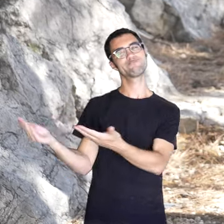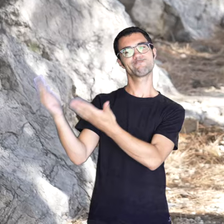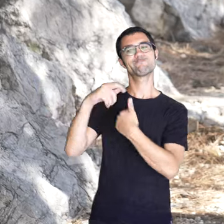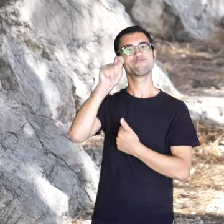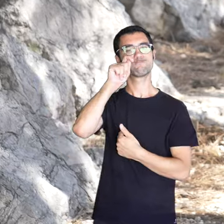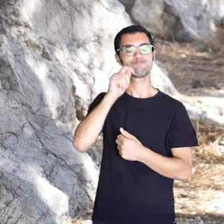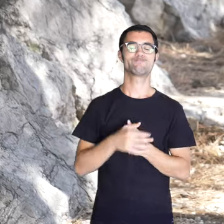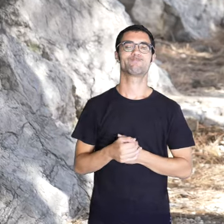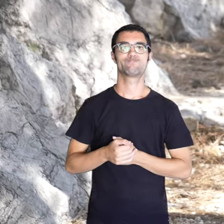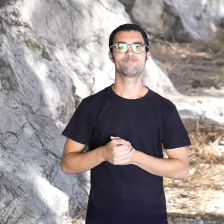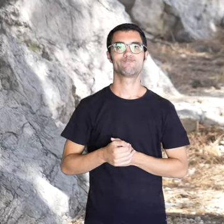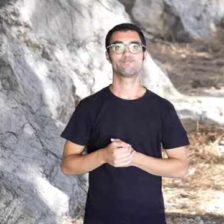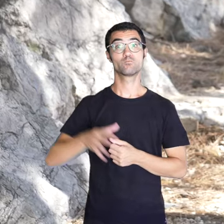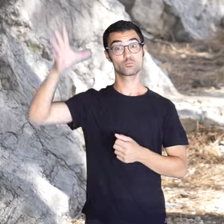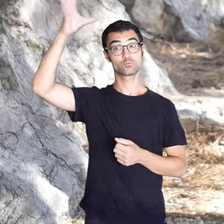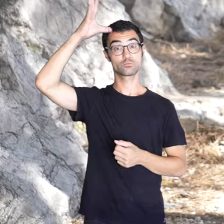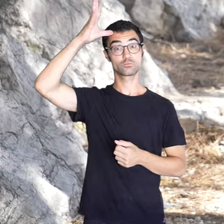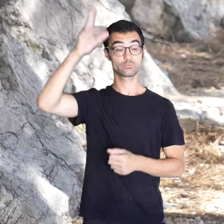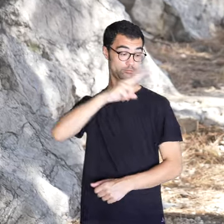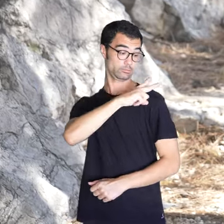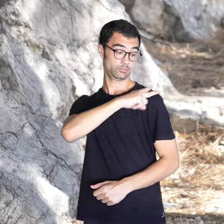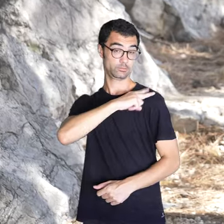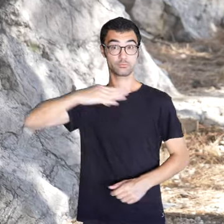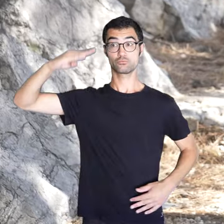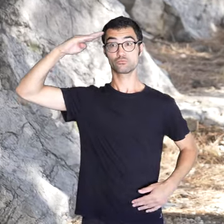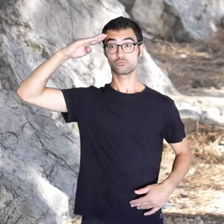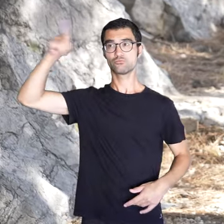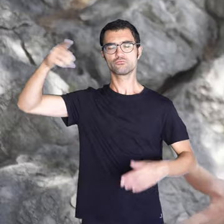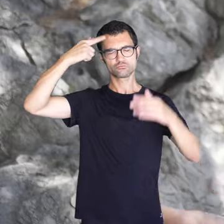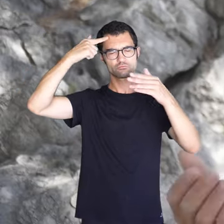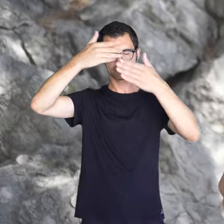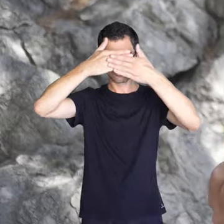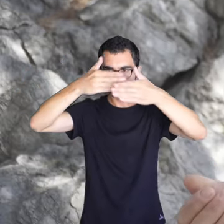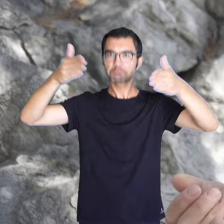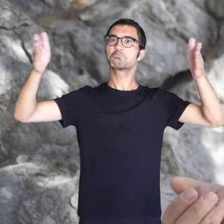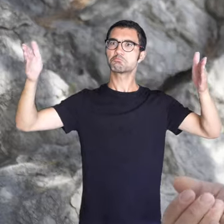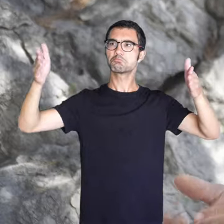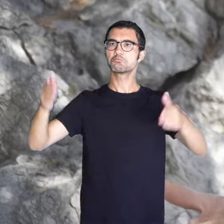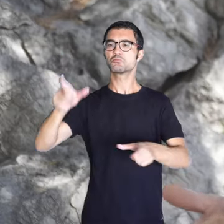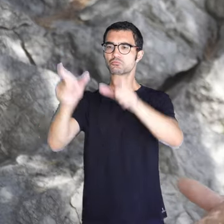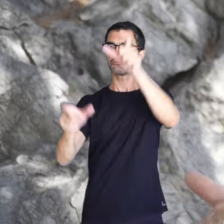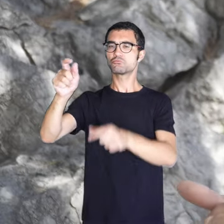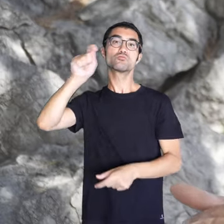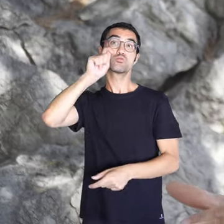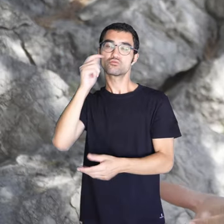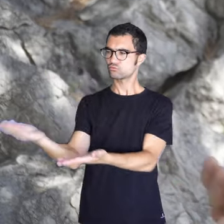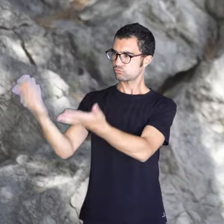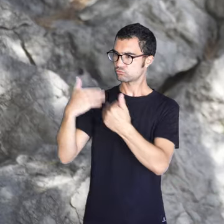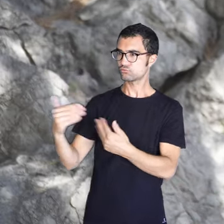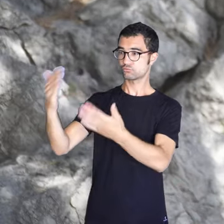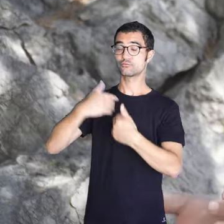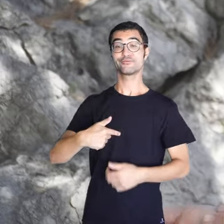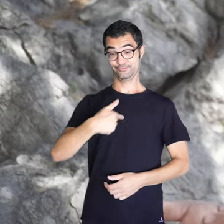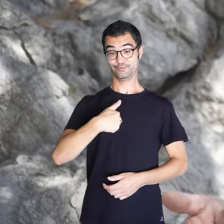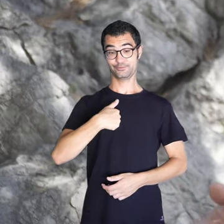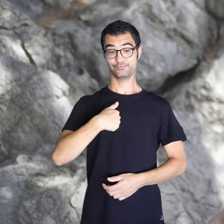Mon pare, com a patró, que és obert a dur gent, i jo com a obert perquè sé